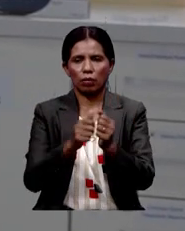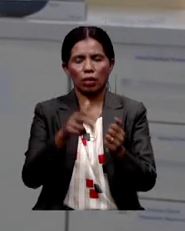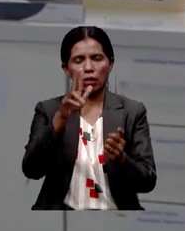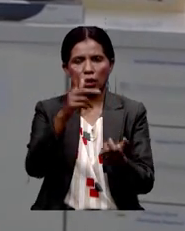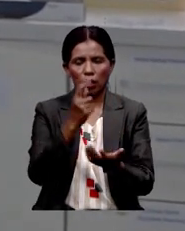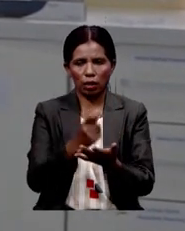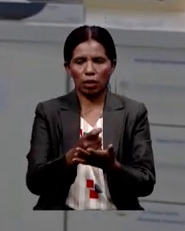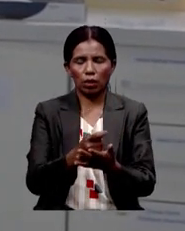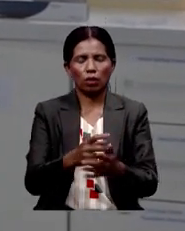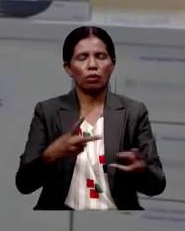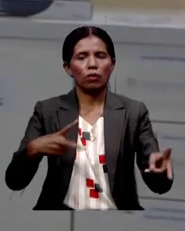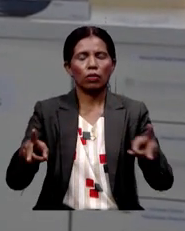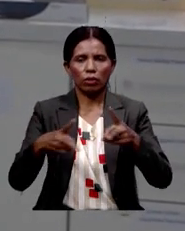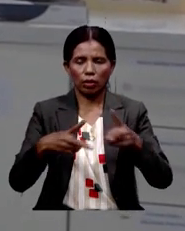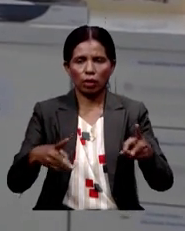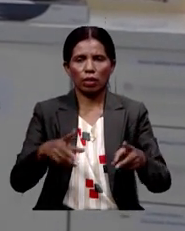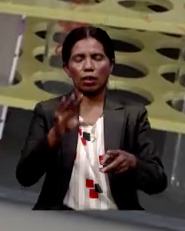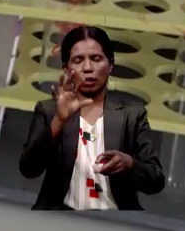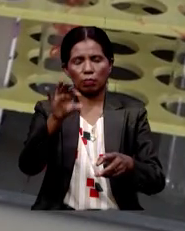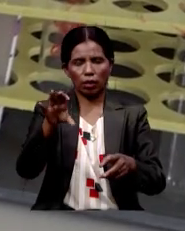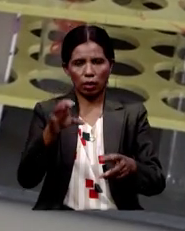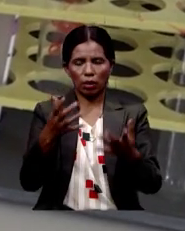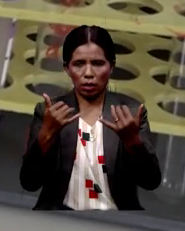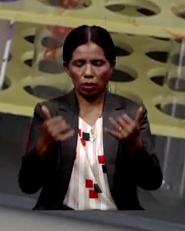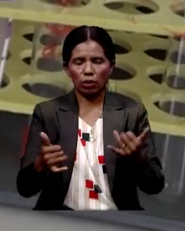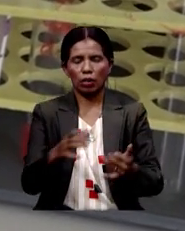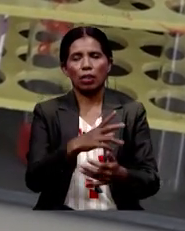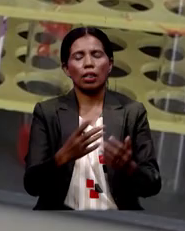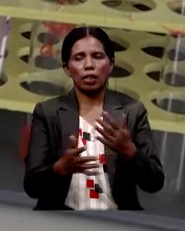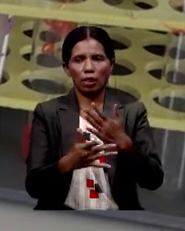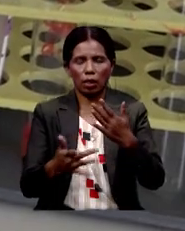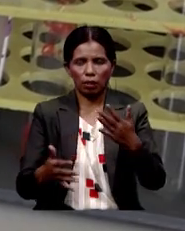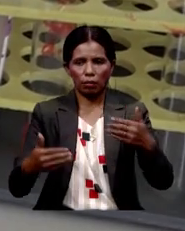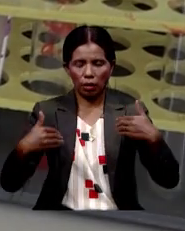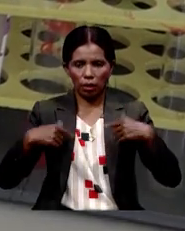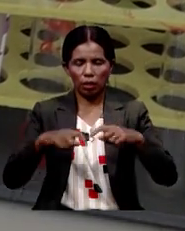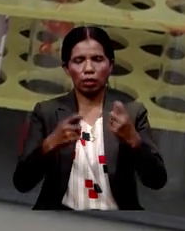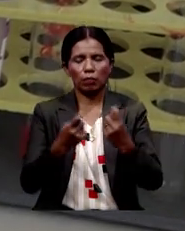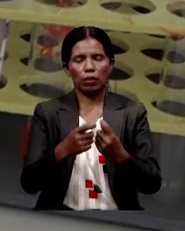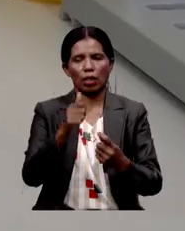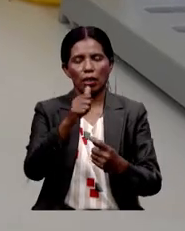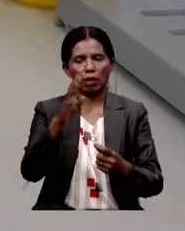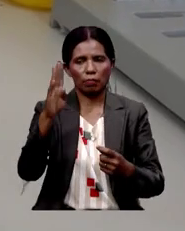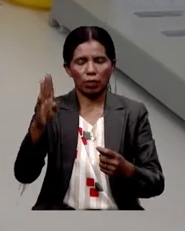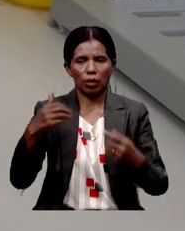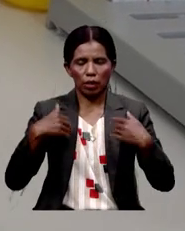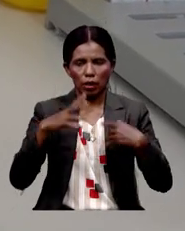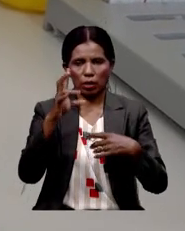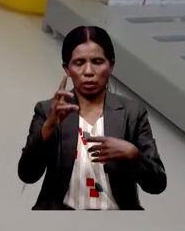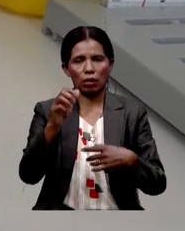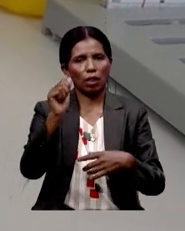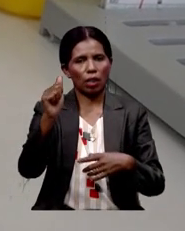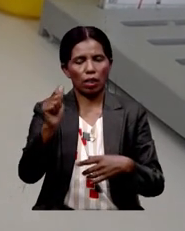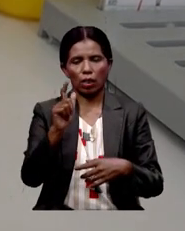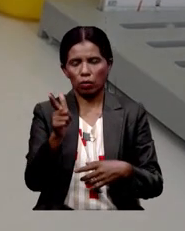resin voluntário atu sira resin no daudau ne ran nebe iha hanesan tipu ran AB iha hitu A